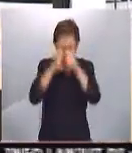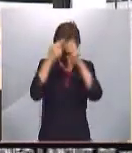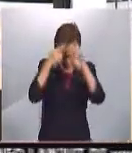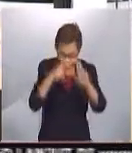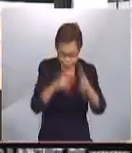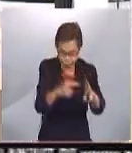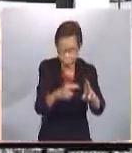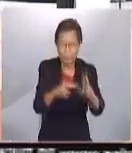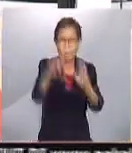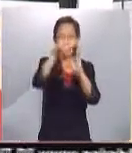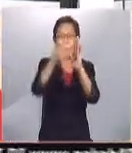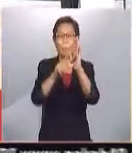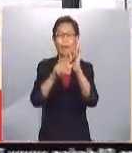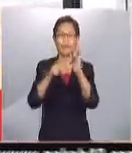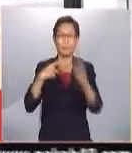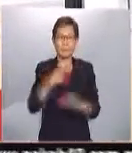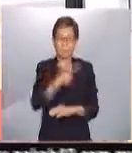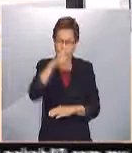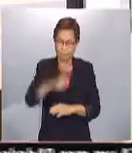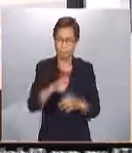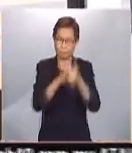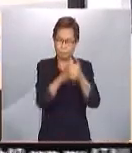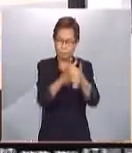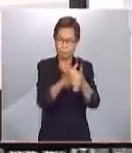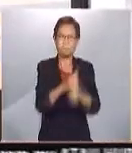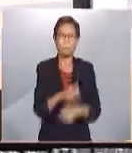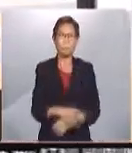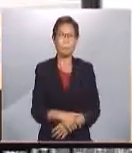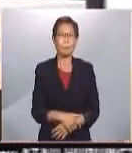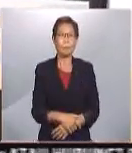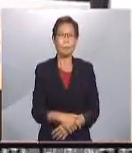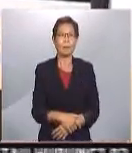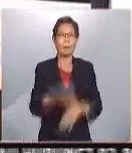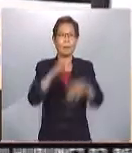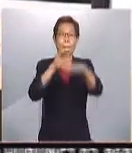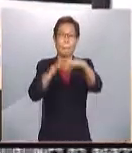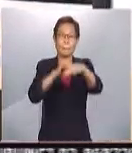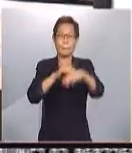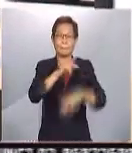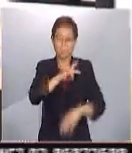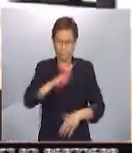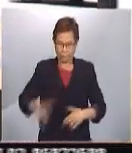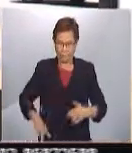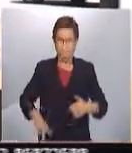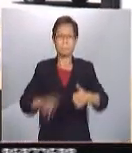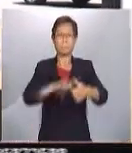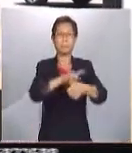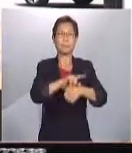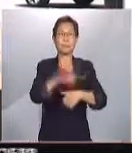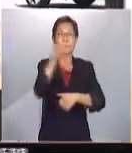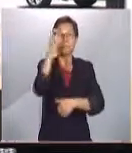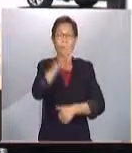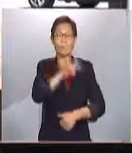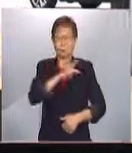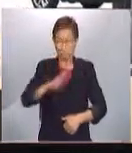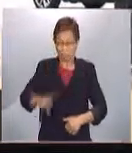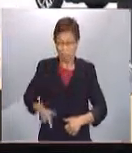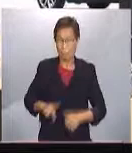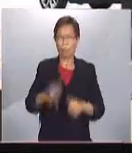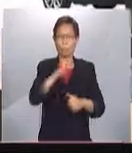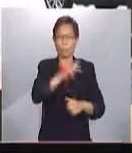kepada perlembagaan kita. Kita sebagai ni kepada Agong sebab dia ketua agama